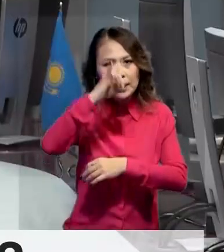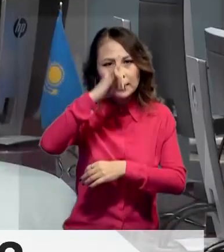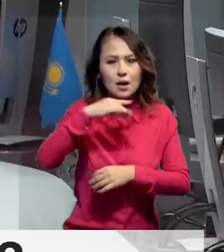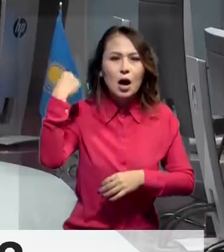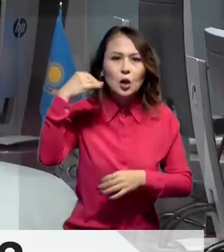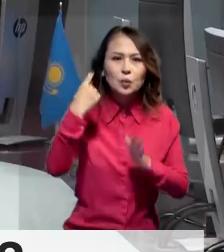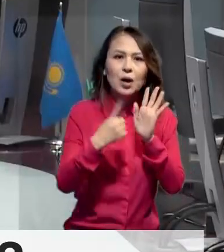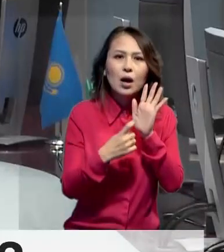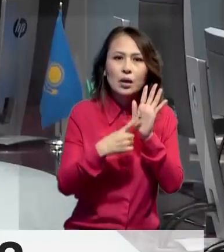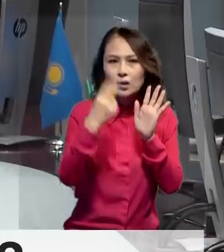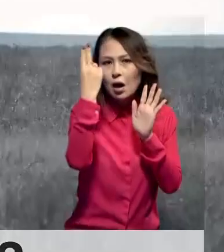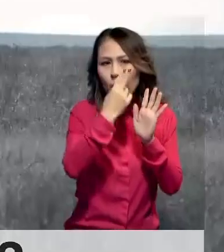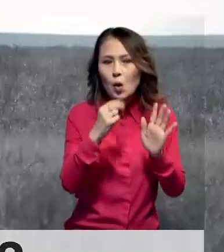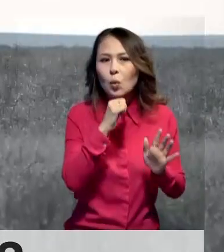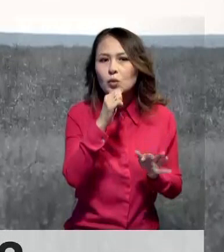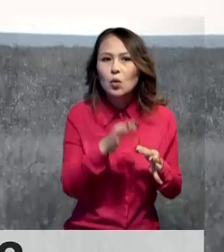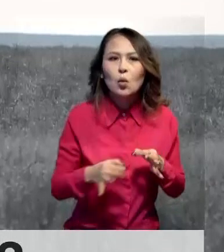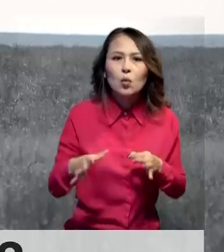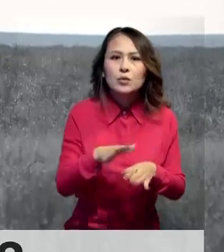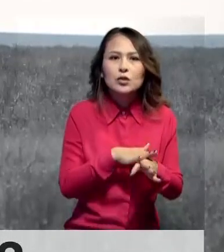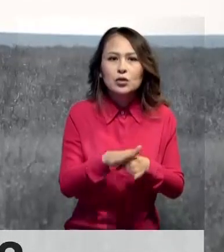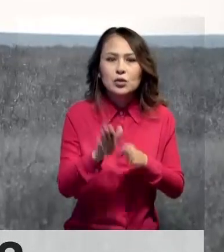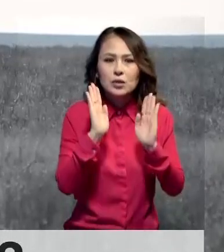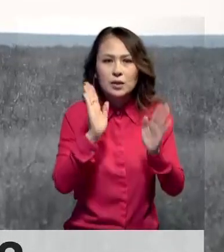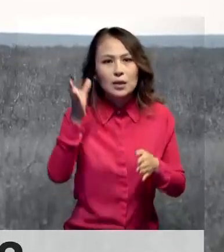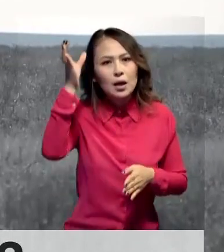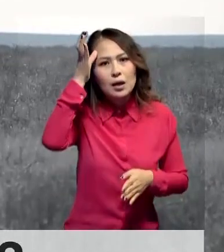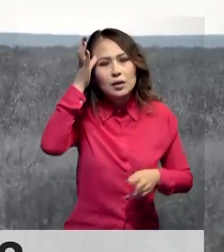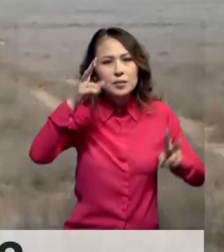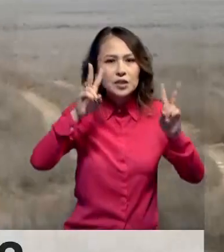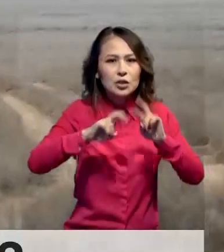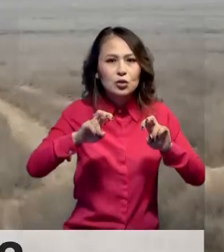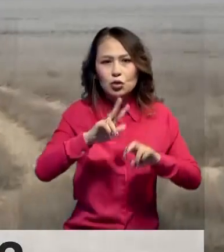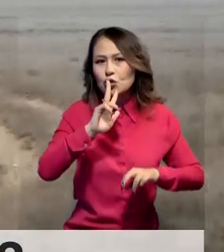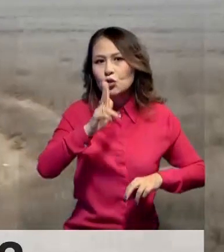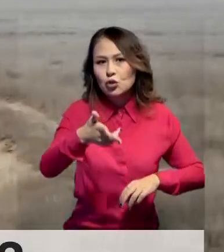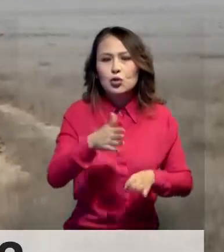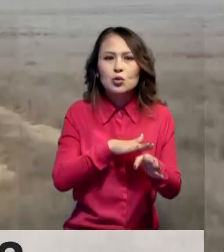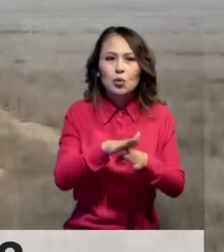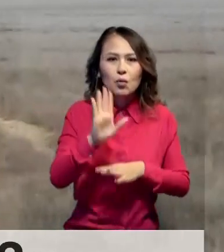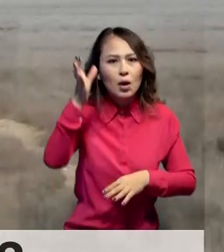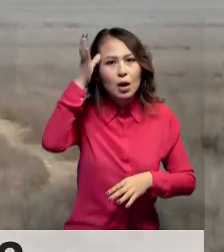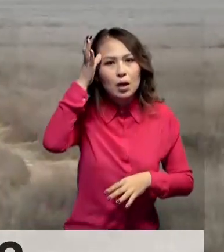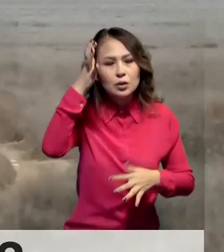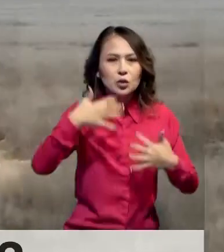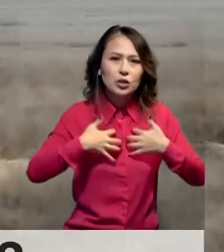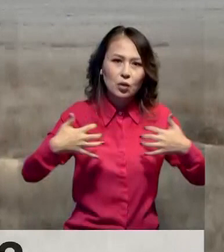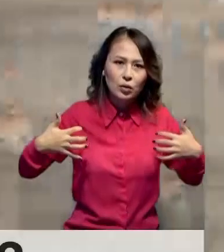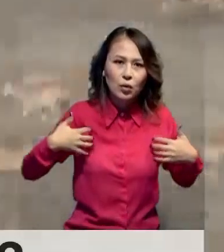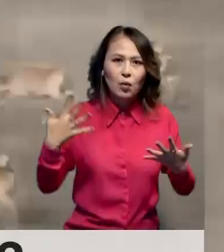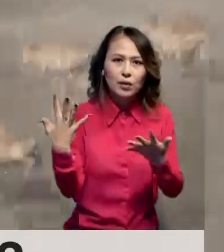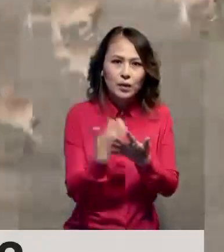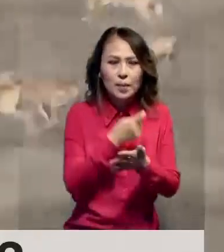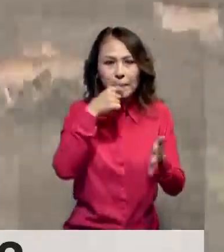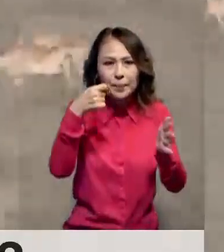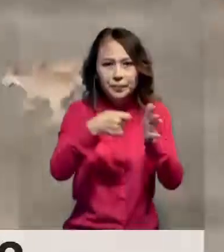Қазақстан, Ақтөбе, Қарағанды, Ақмола және Қостанай облыстарында жүзеге асырылады. Ғылыми зерттеу 3 жылға созылады. Ғалымдар